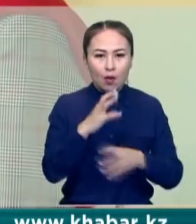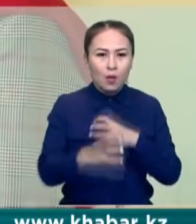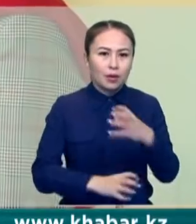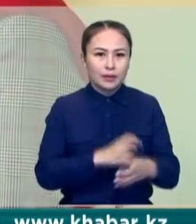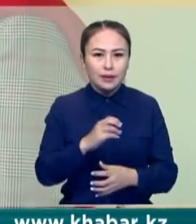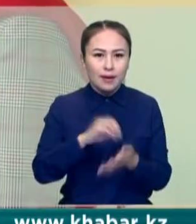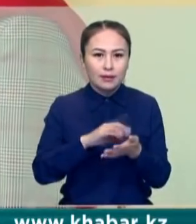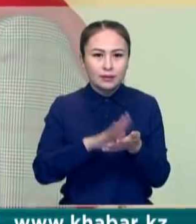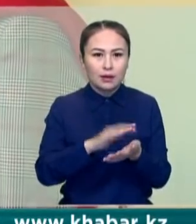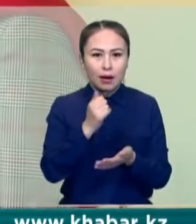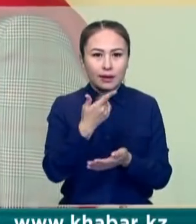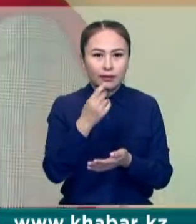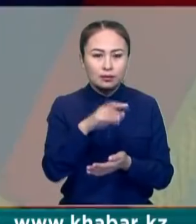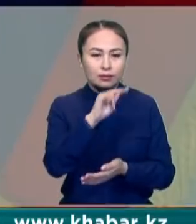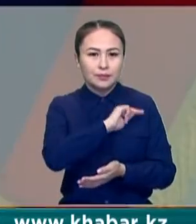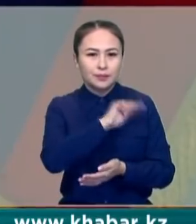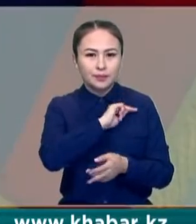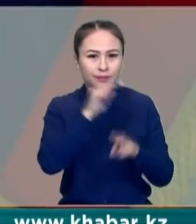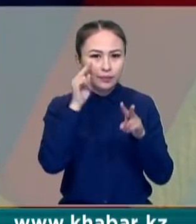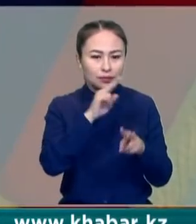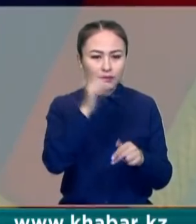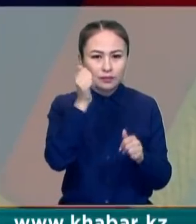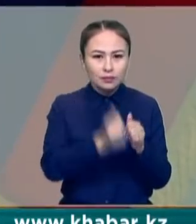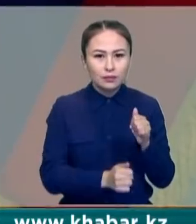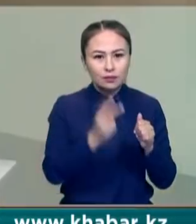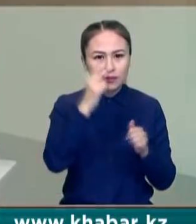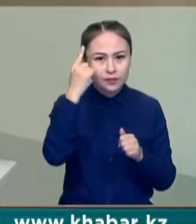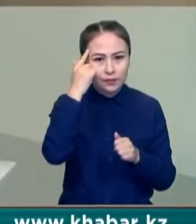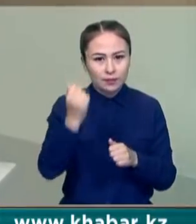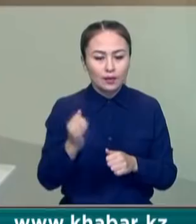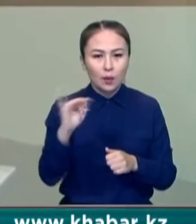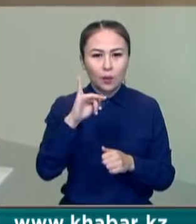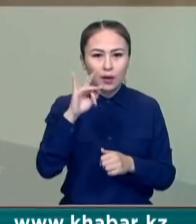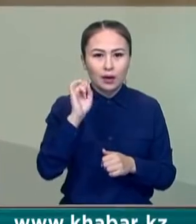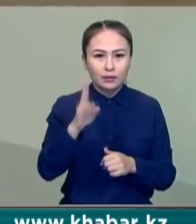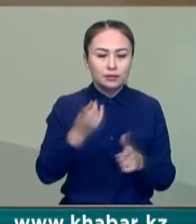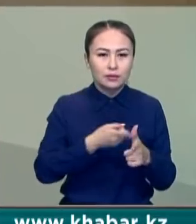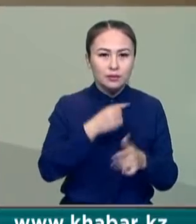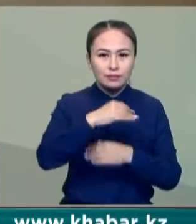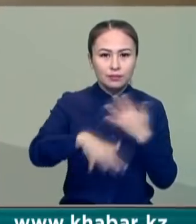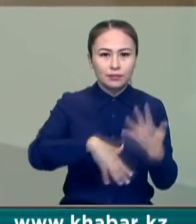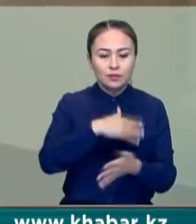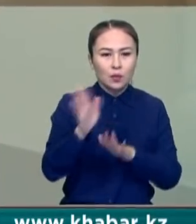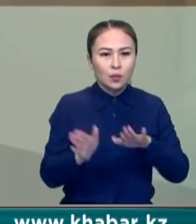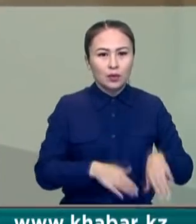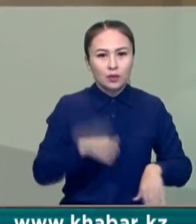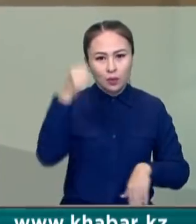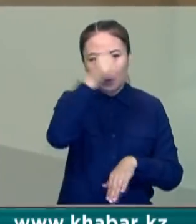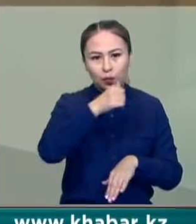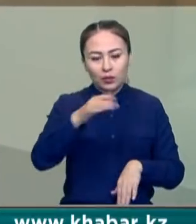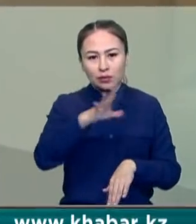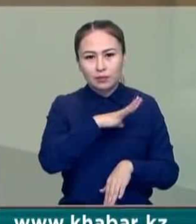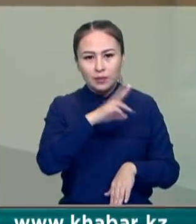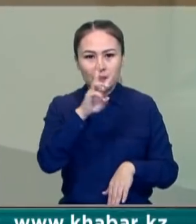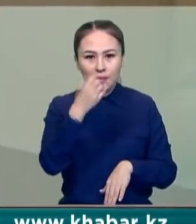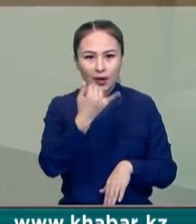мамандары біздің атқарып жатқан жұмысымызды бақылап, әр қадамымызды біліп отыр. Уран төңірегіндегі шиеленіс өткен жылдың мамыр айында басталған еді.